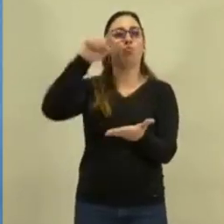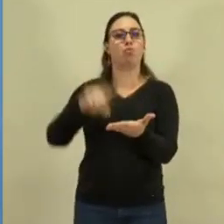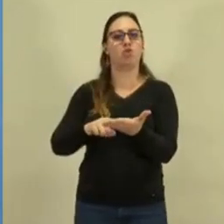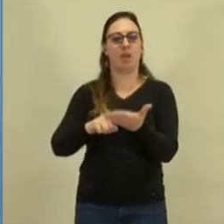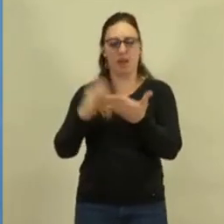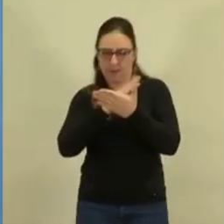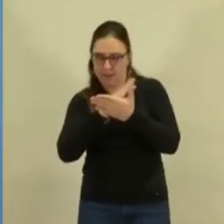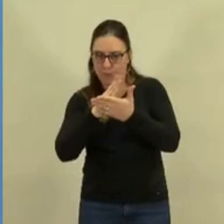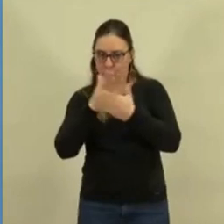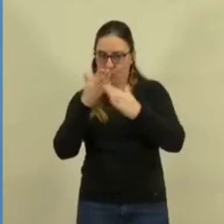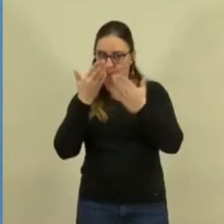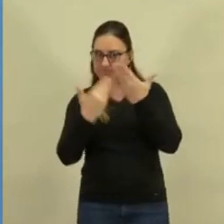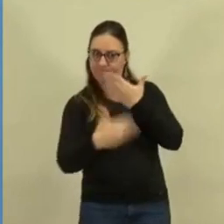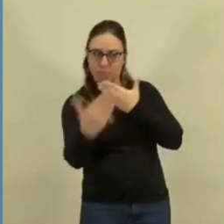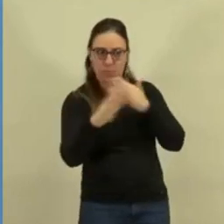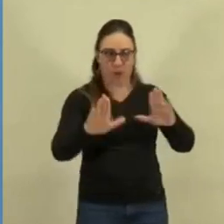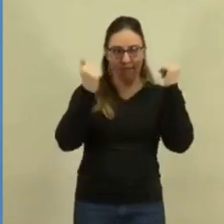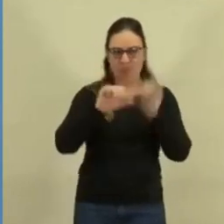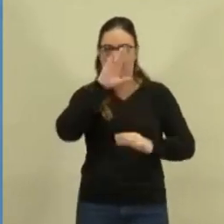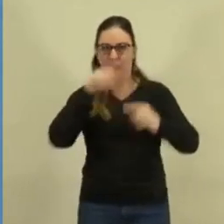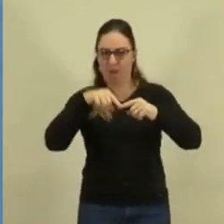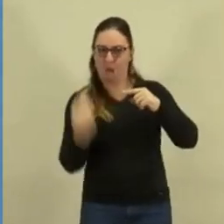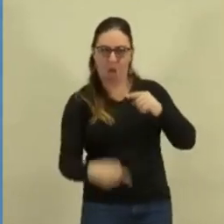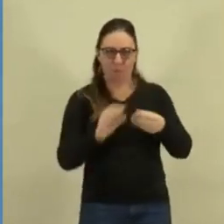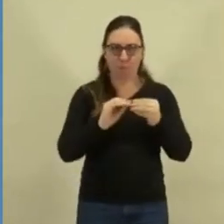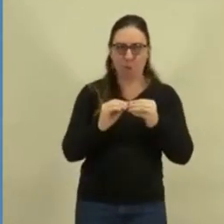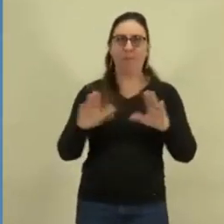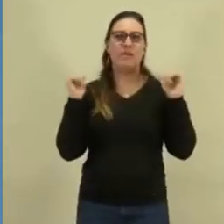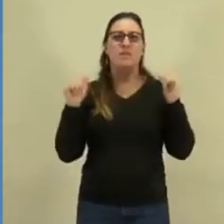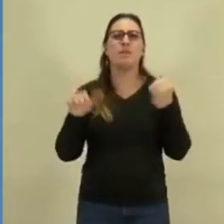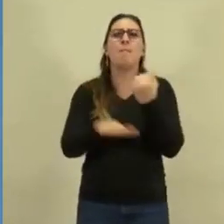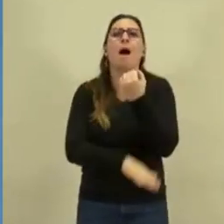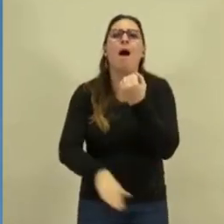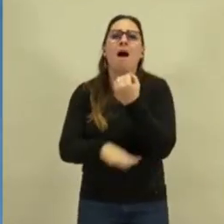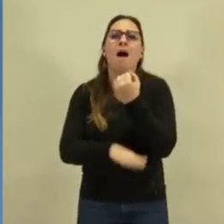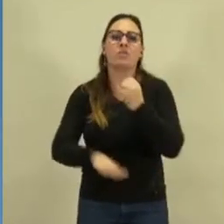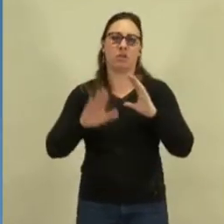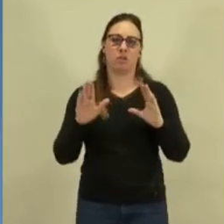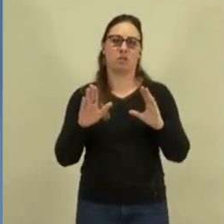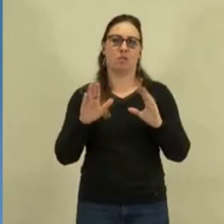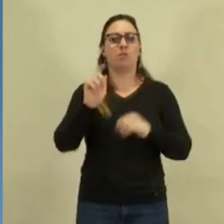pour anticiper, pour éviter de se retrouver dans le rouge. C'est le b.a.-ba d'ailleurs, que chaque